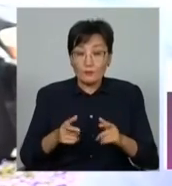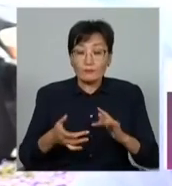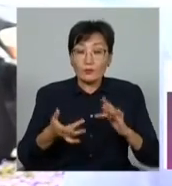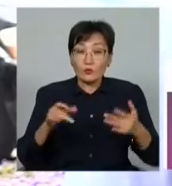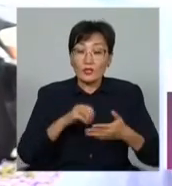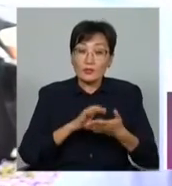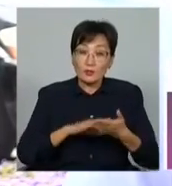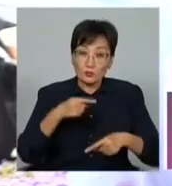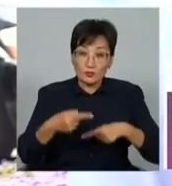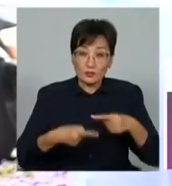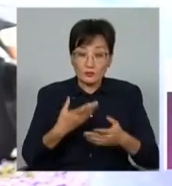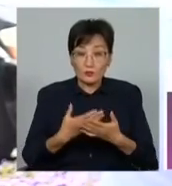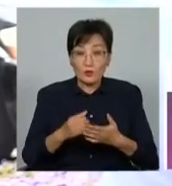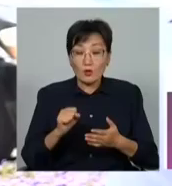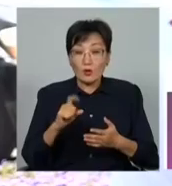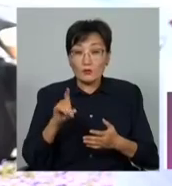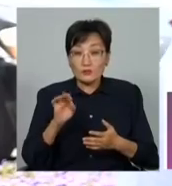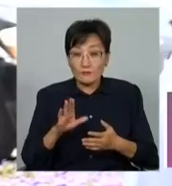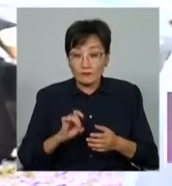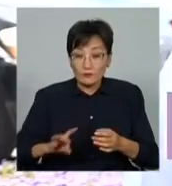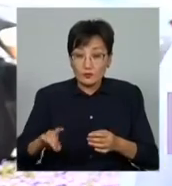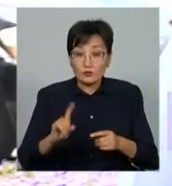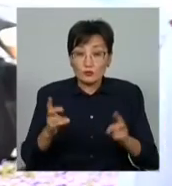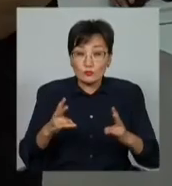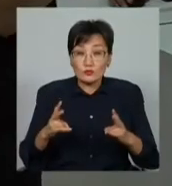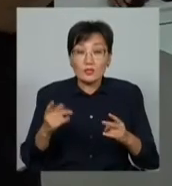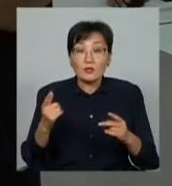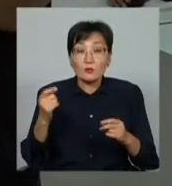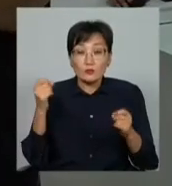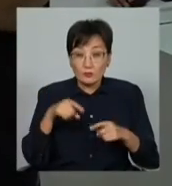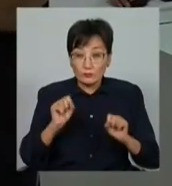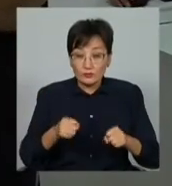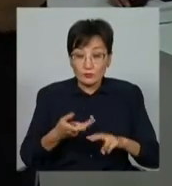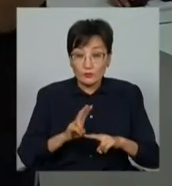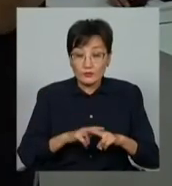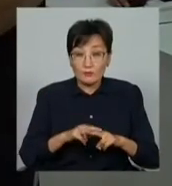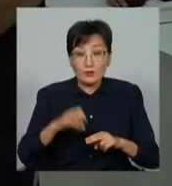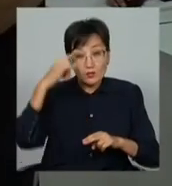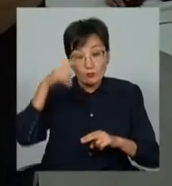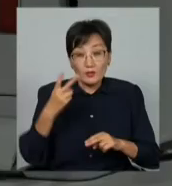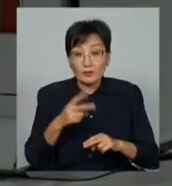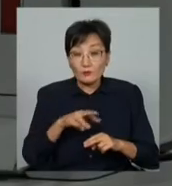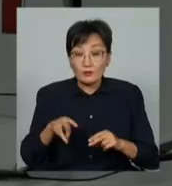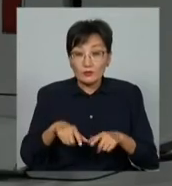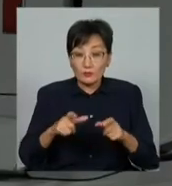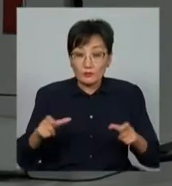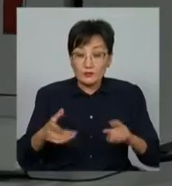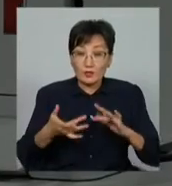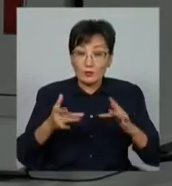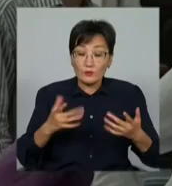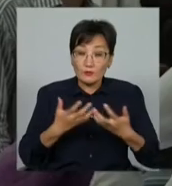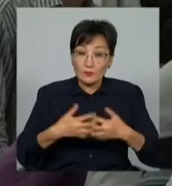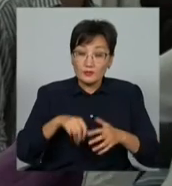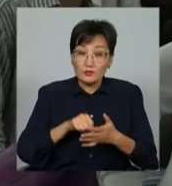арқылы мысалы, Әуезов ауданына не керек екен білуге болады. Айта кетейік, осы уақытқа дейін елімізде 2 миллионнан астам азамат онлайн